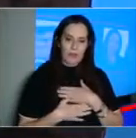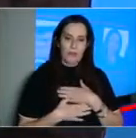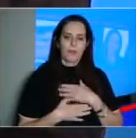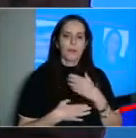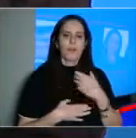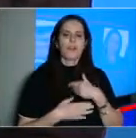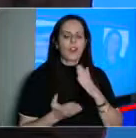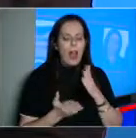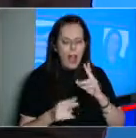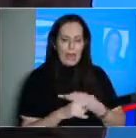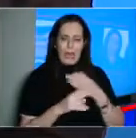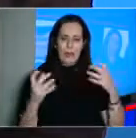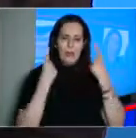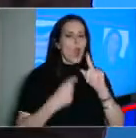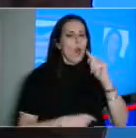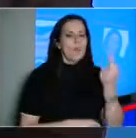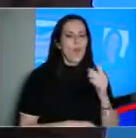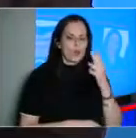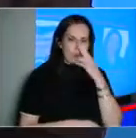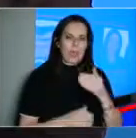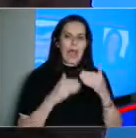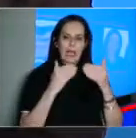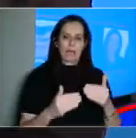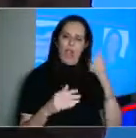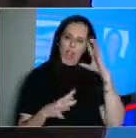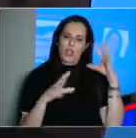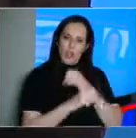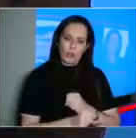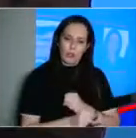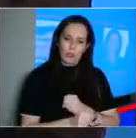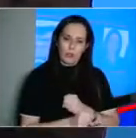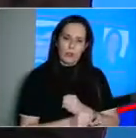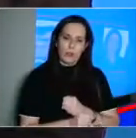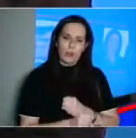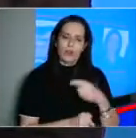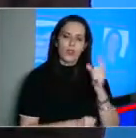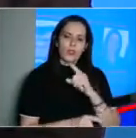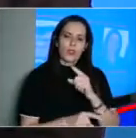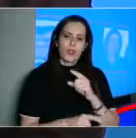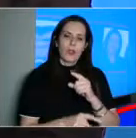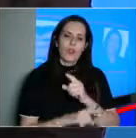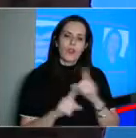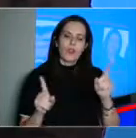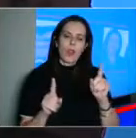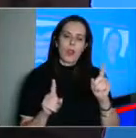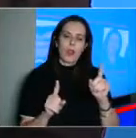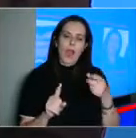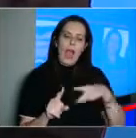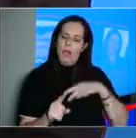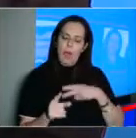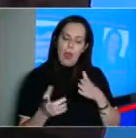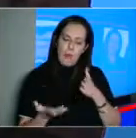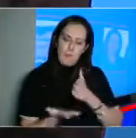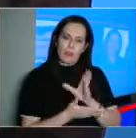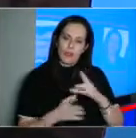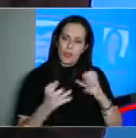לא מיעוט שמנסה לקדם אג'נדות שלא אחראים עליהם, על המיינסטרים החרדי. יש היום